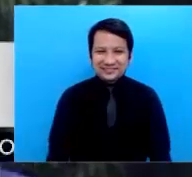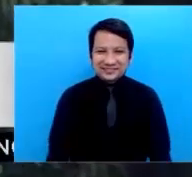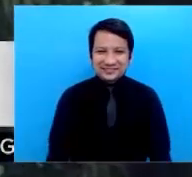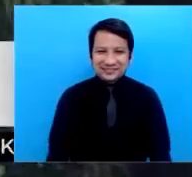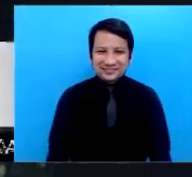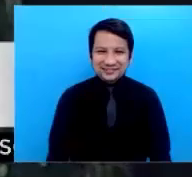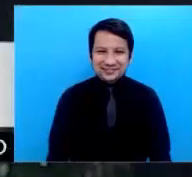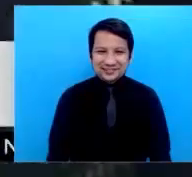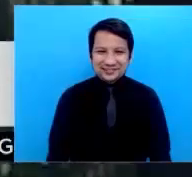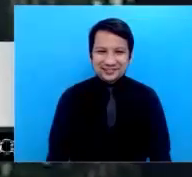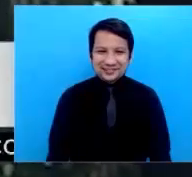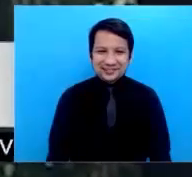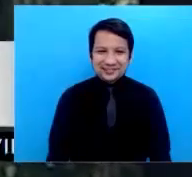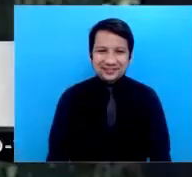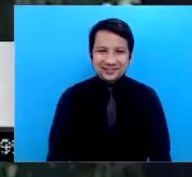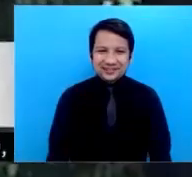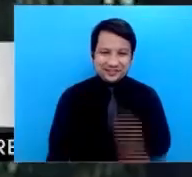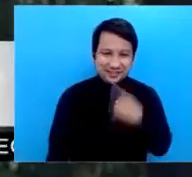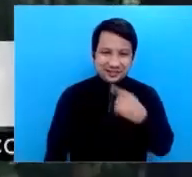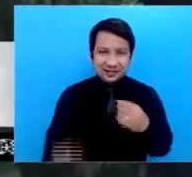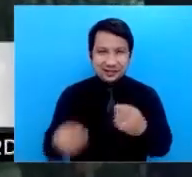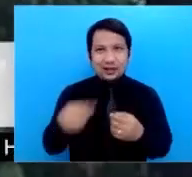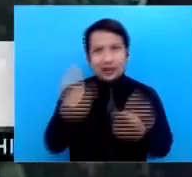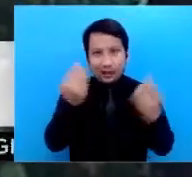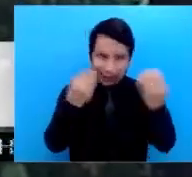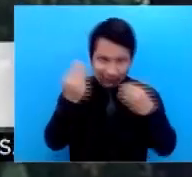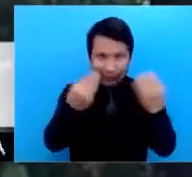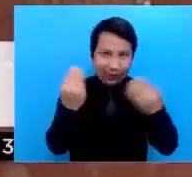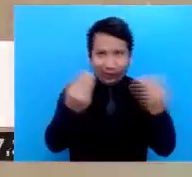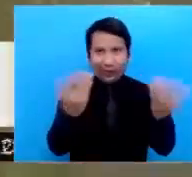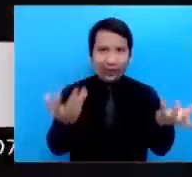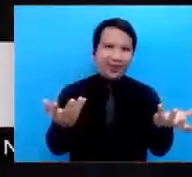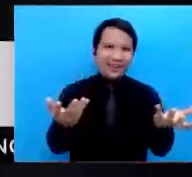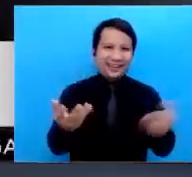Ano na? Hilo-hilo na?